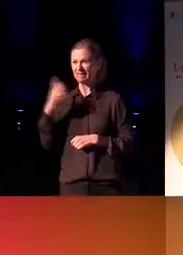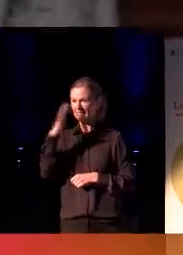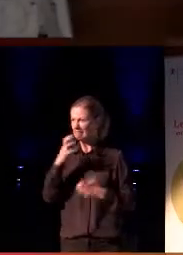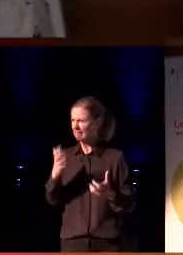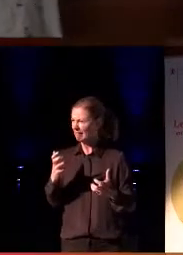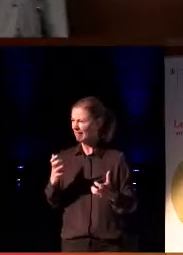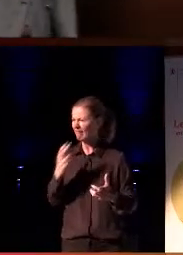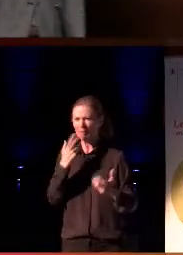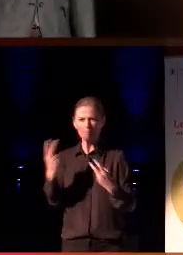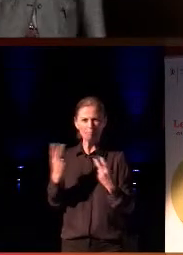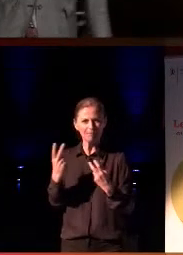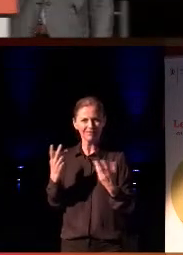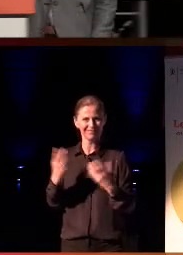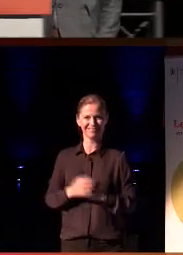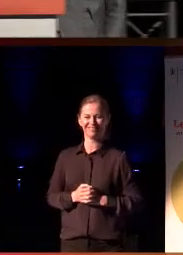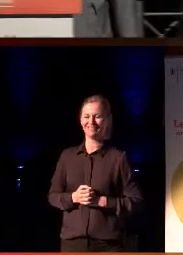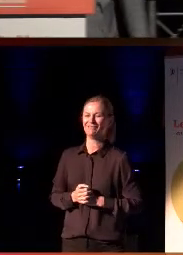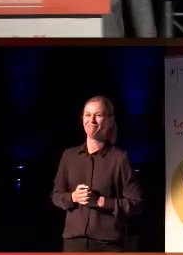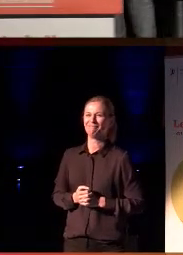tvil.